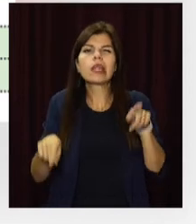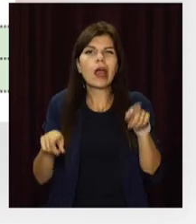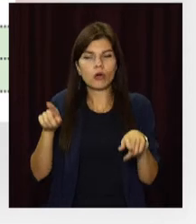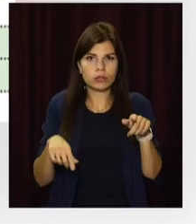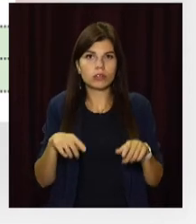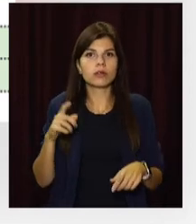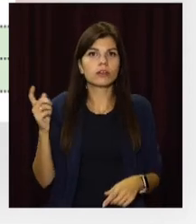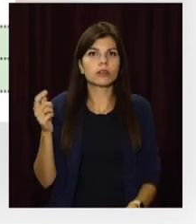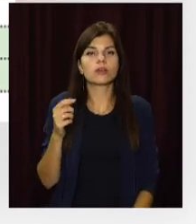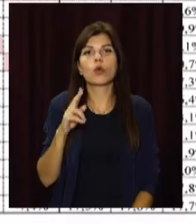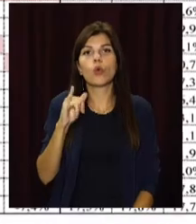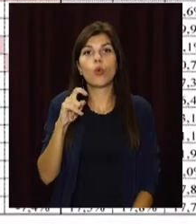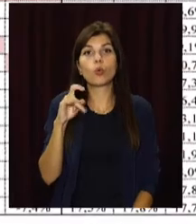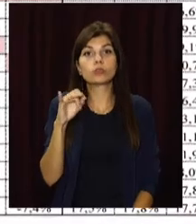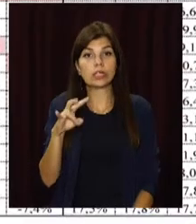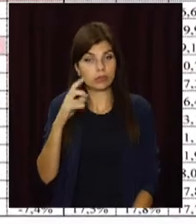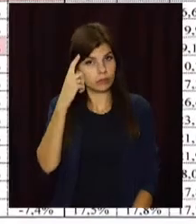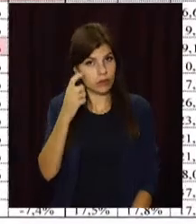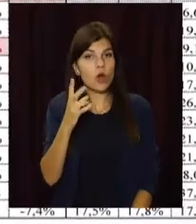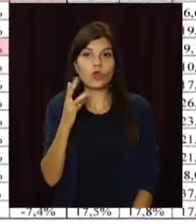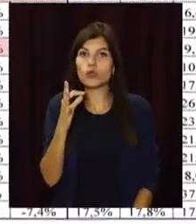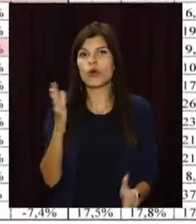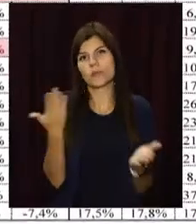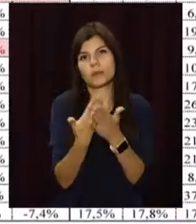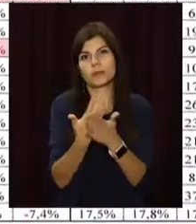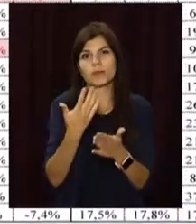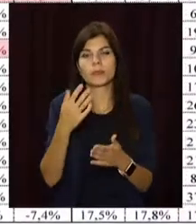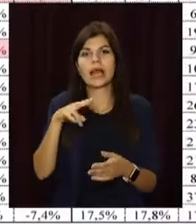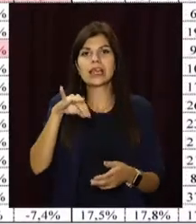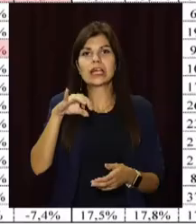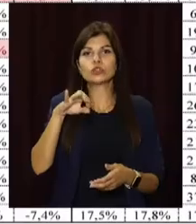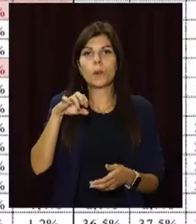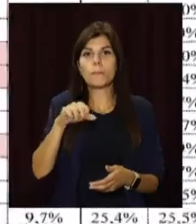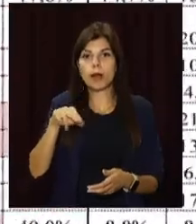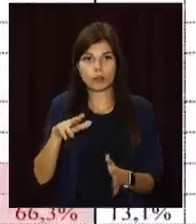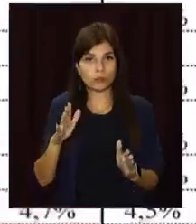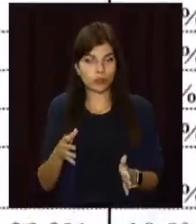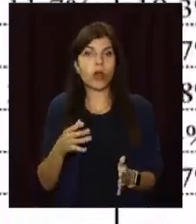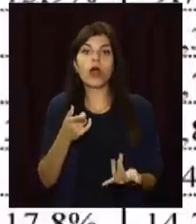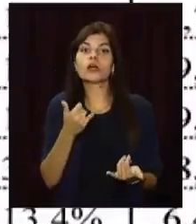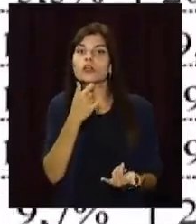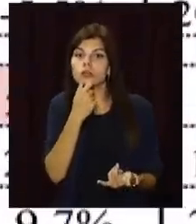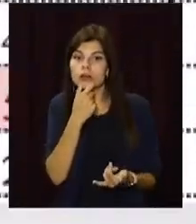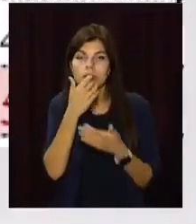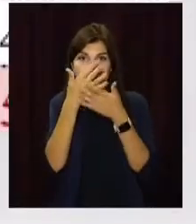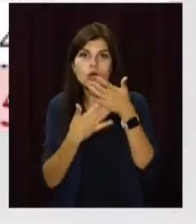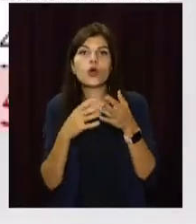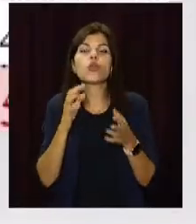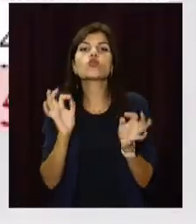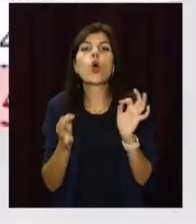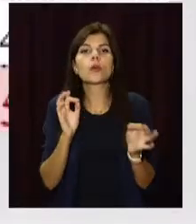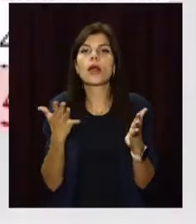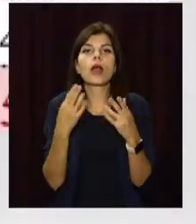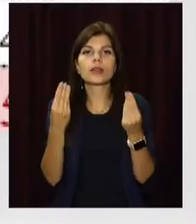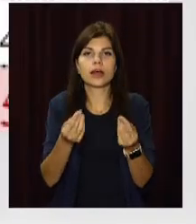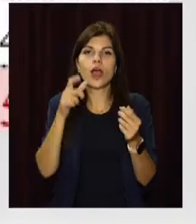головний санлікар Ігор Кузін. Але не раніше листопада. При цьому МОЗ зараз переглядає карантинні норми. До щеплених українців